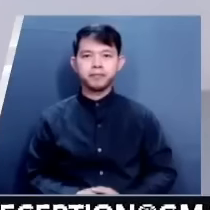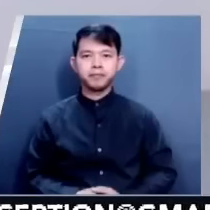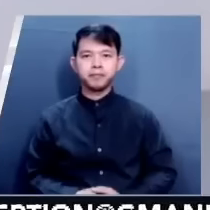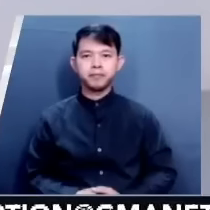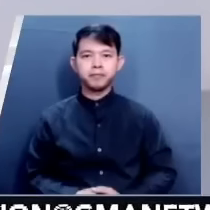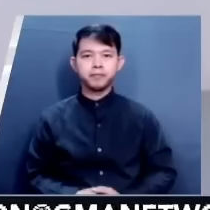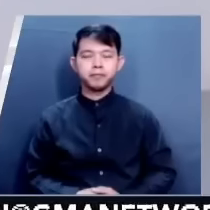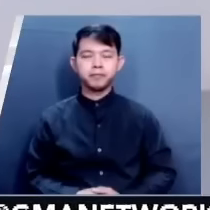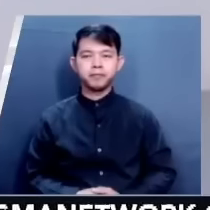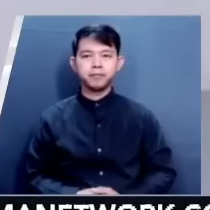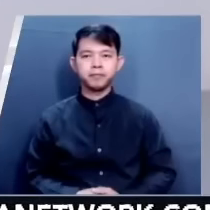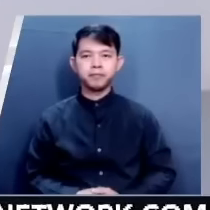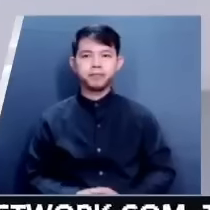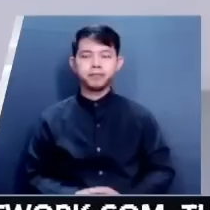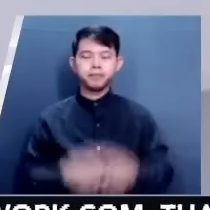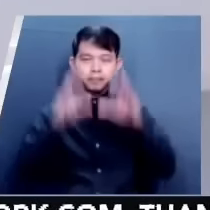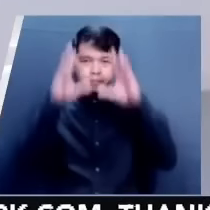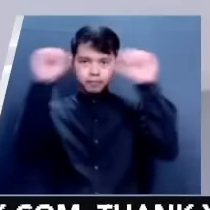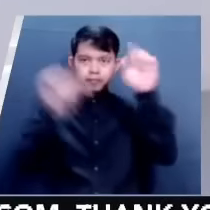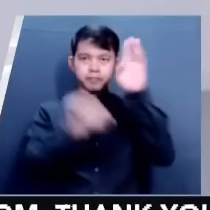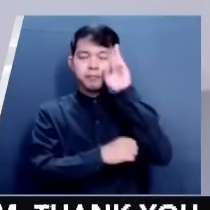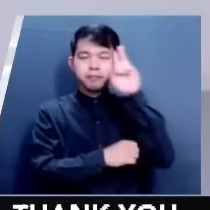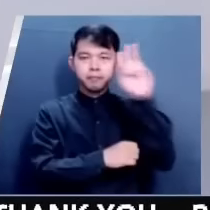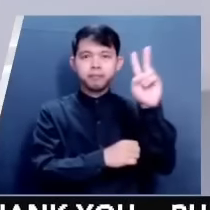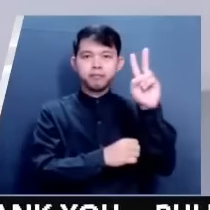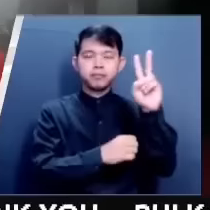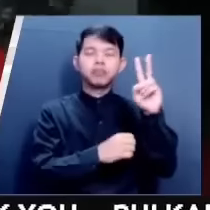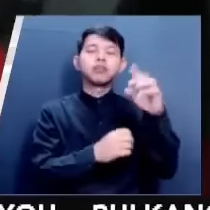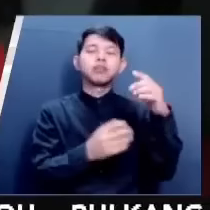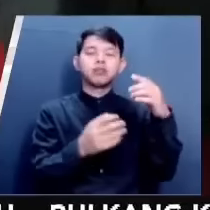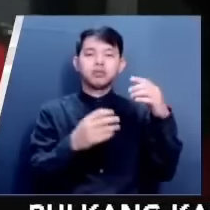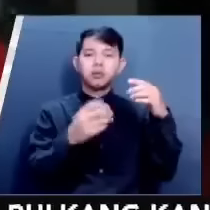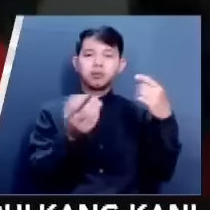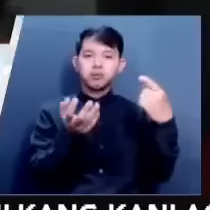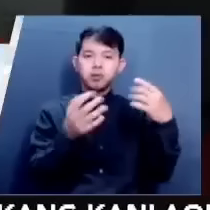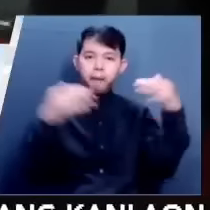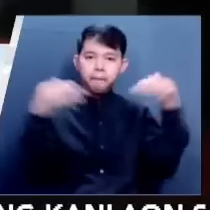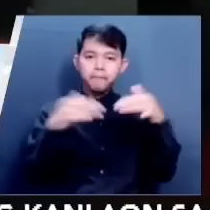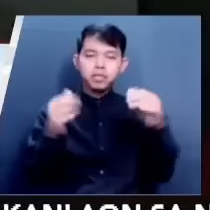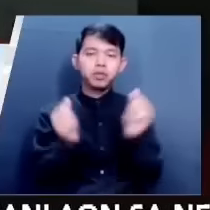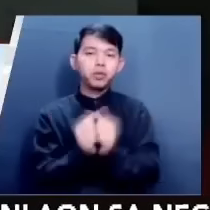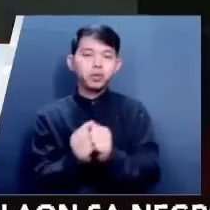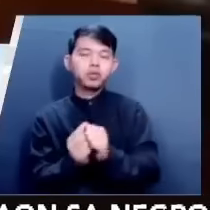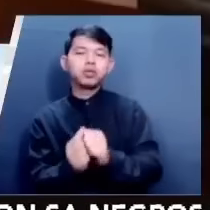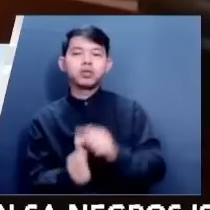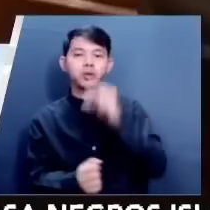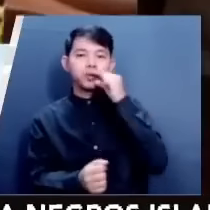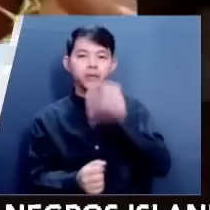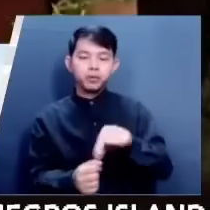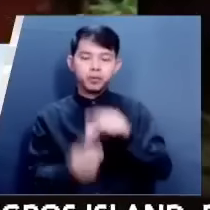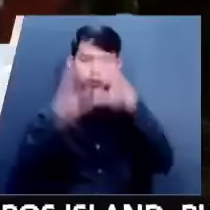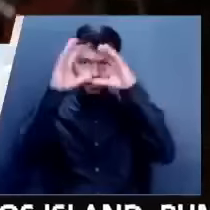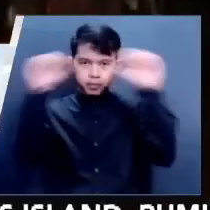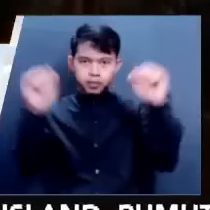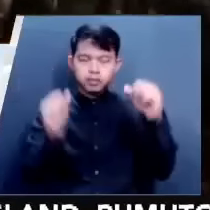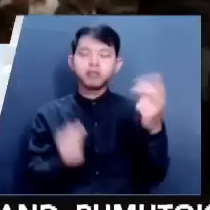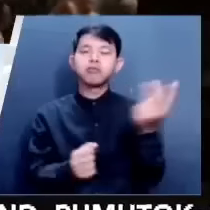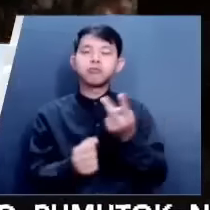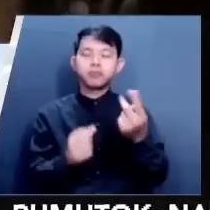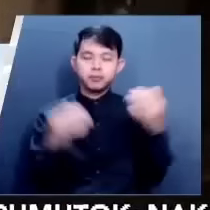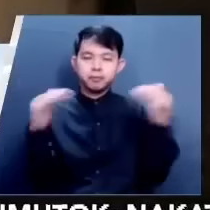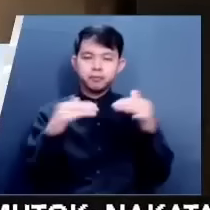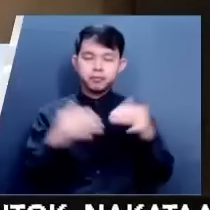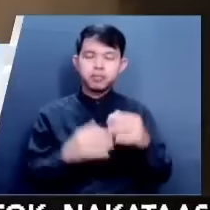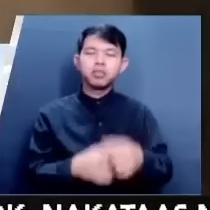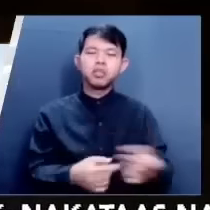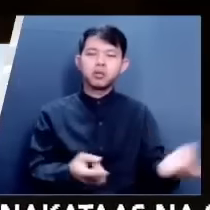Ukraine President Volodymyr Zelensky sa Malacanang. Nasa Pilipinas si Zelensky para mangalat ng suporta sa Peace Summit